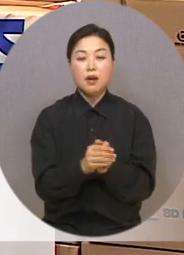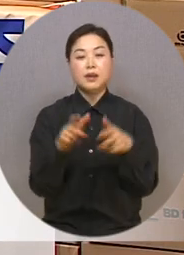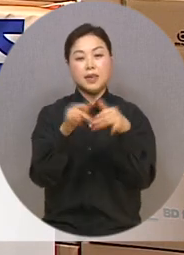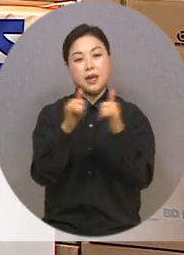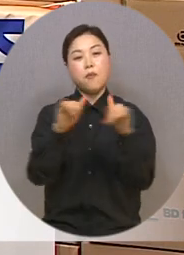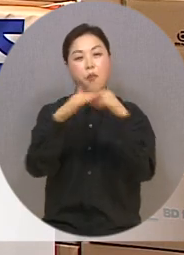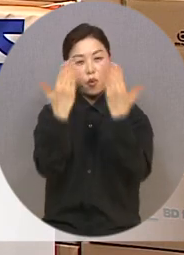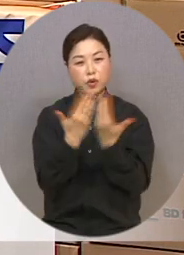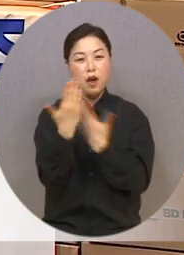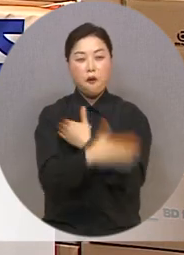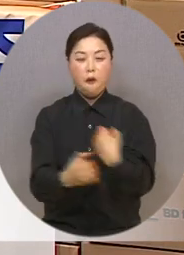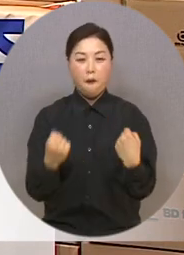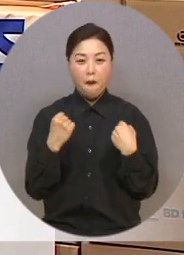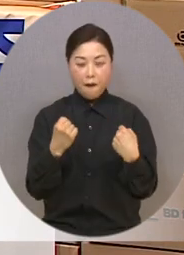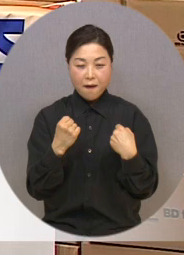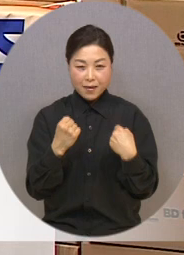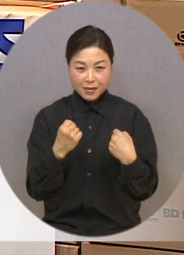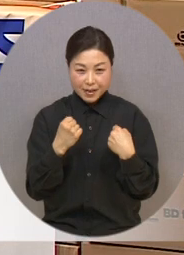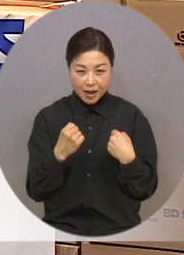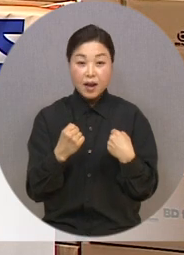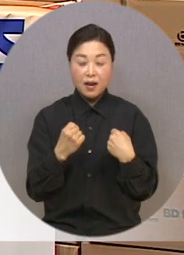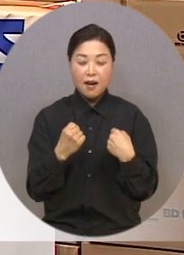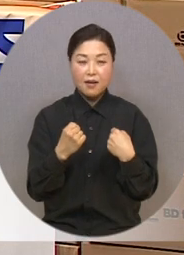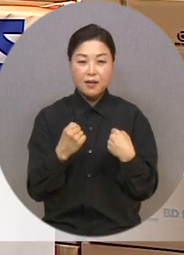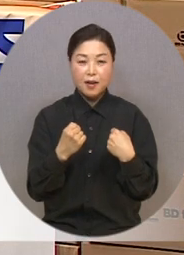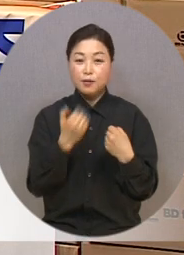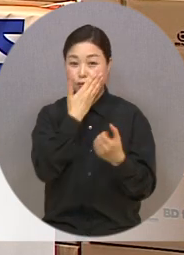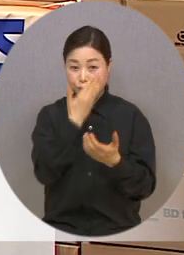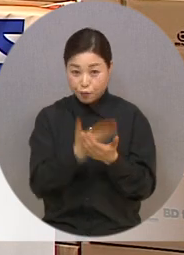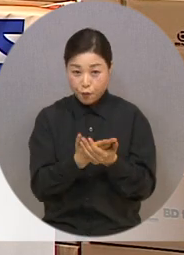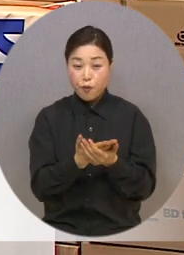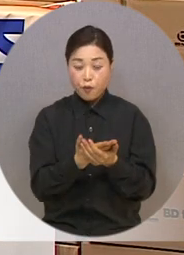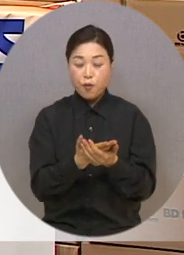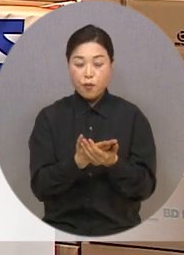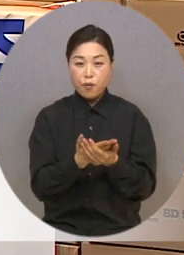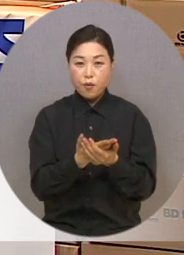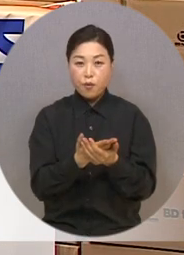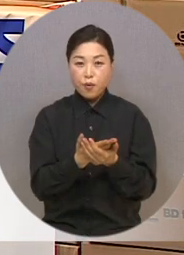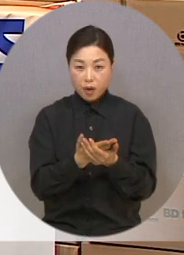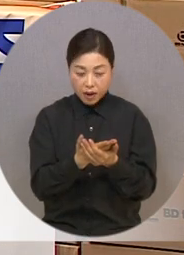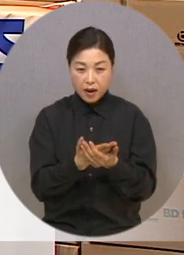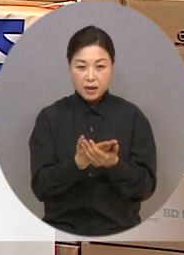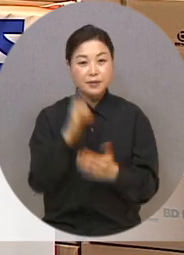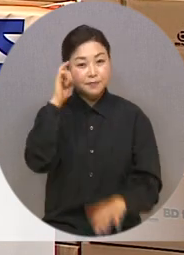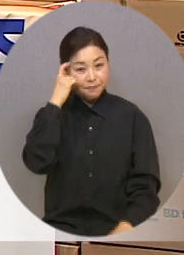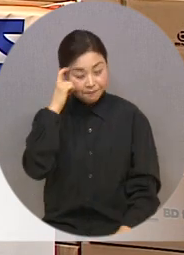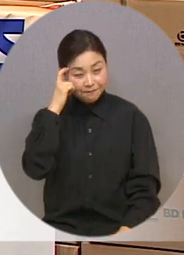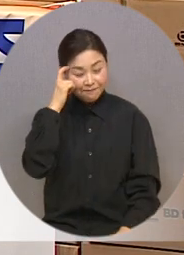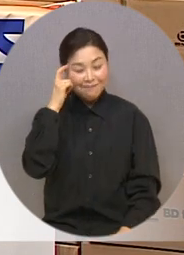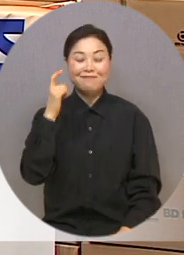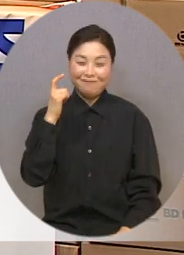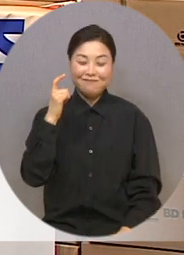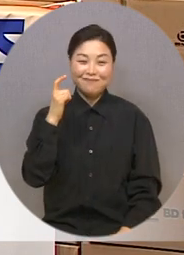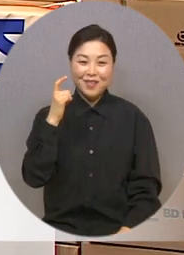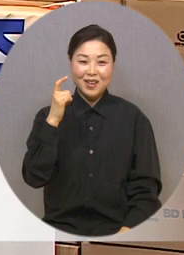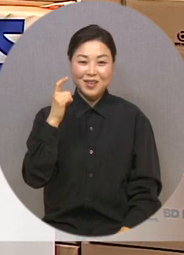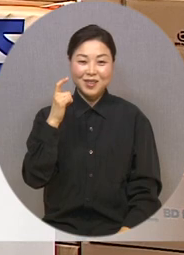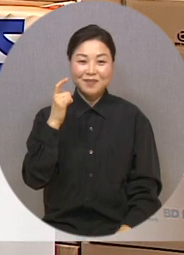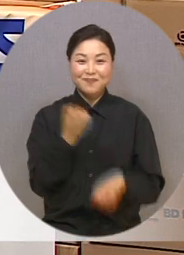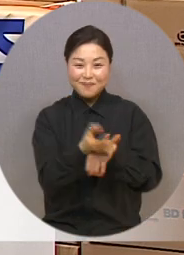장애인들에게 건강과 그리고 어떤 그 어 가치 이런 것들을